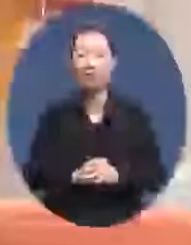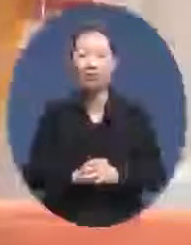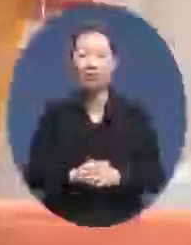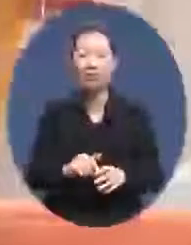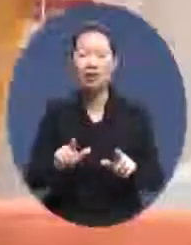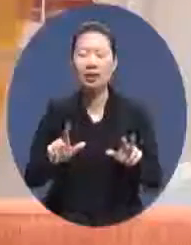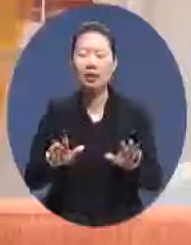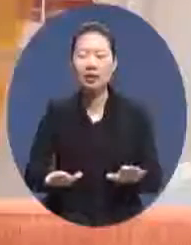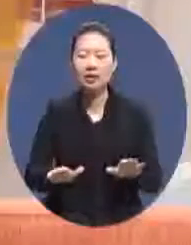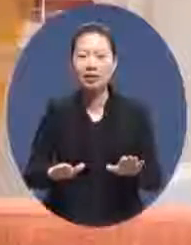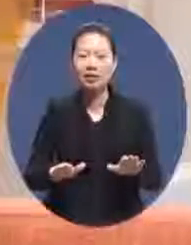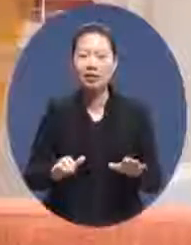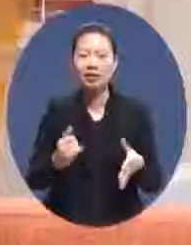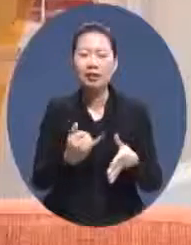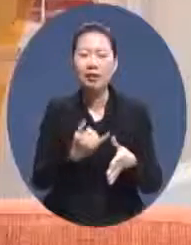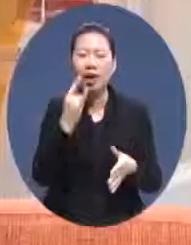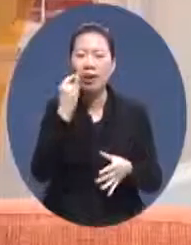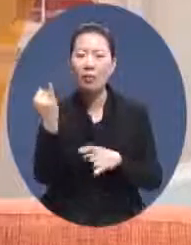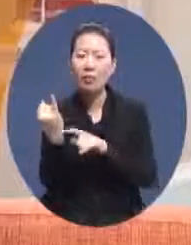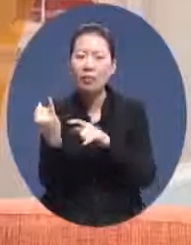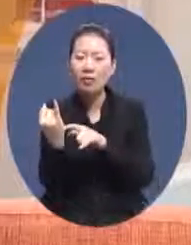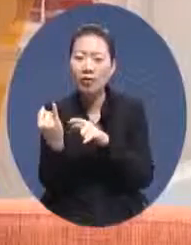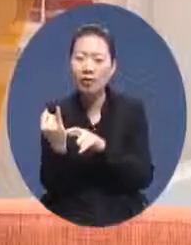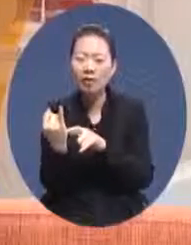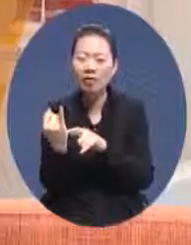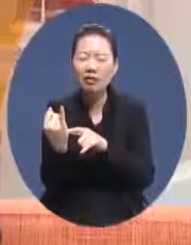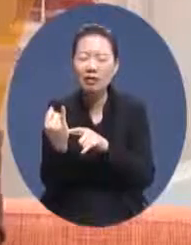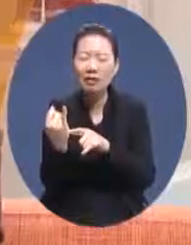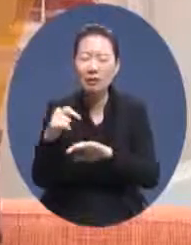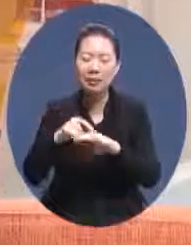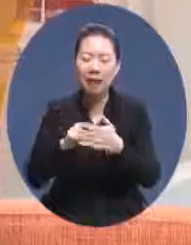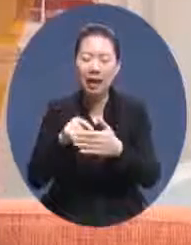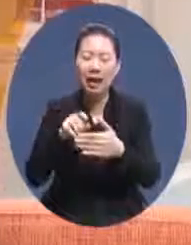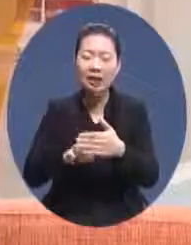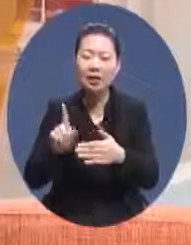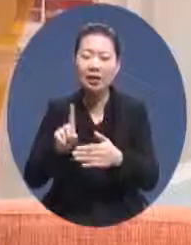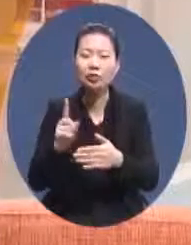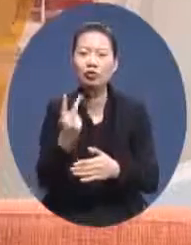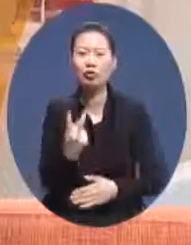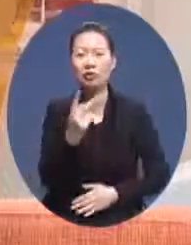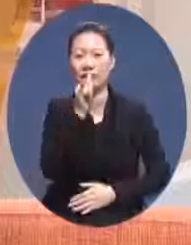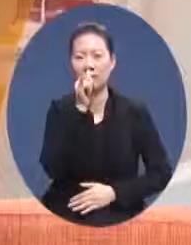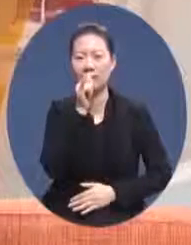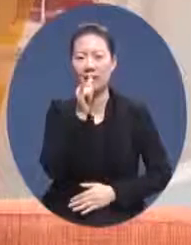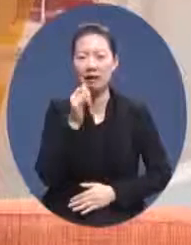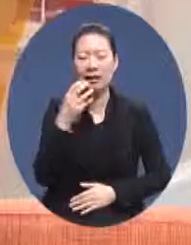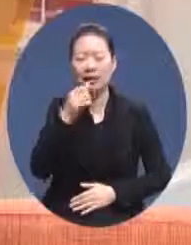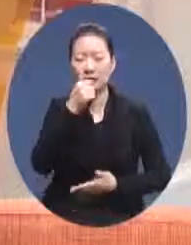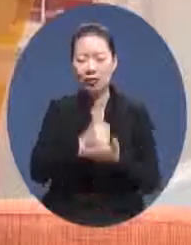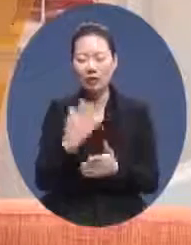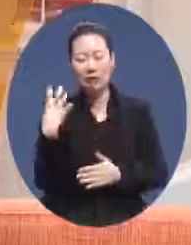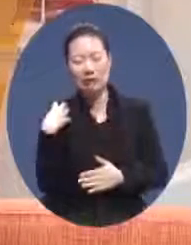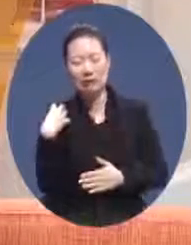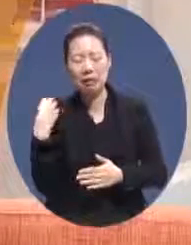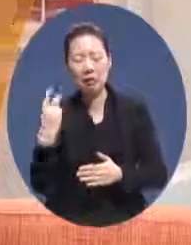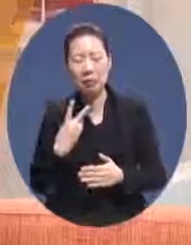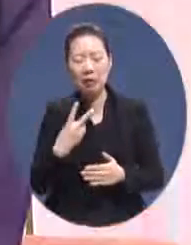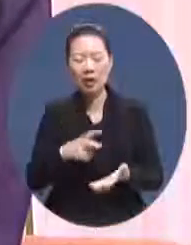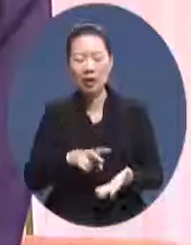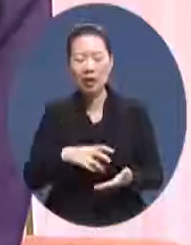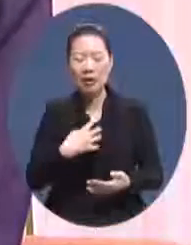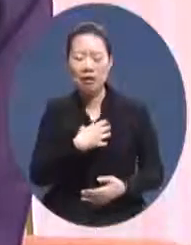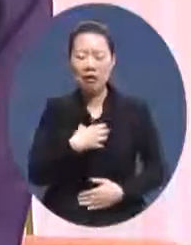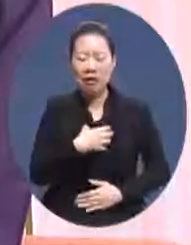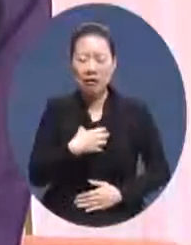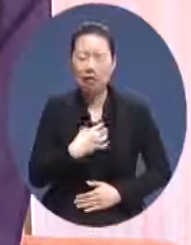노현주 씨의 어제 심층의 내면에는요. 가장 두 가지 큰 마음이 있는데요. 죄책감과 불안감입니다.